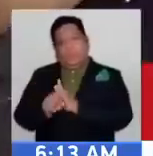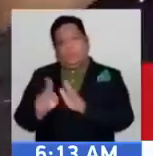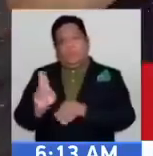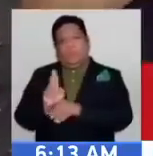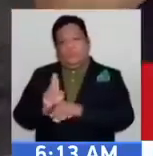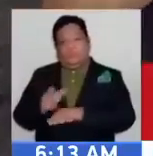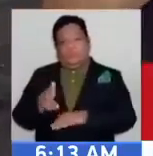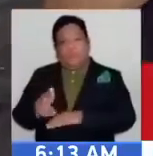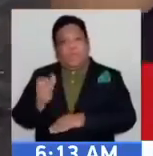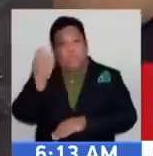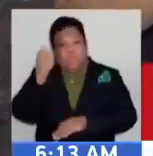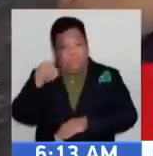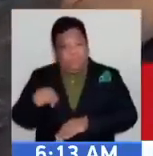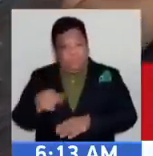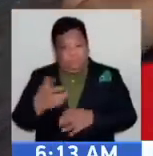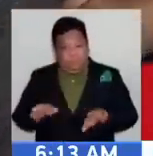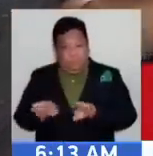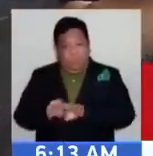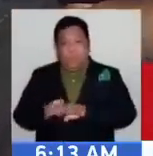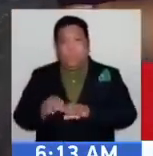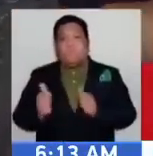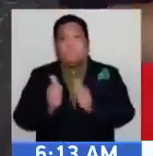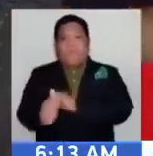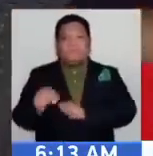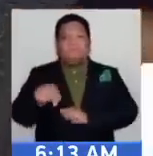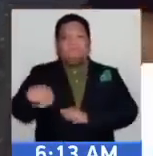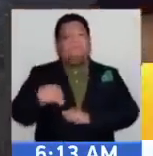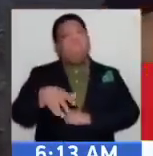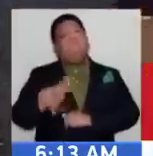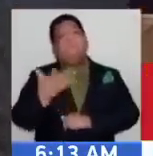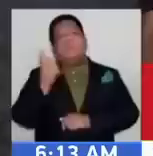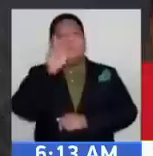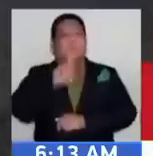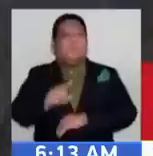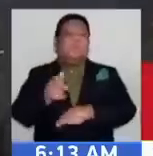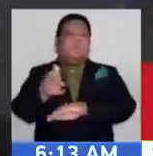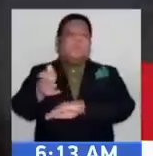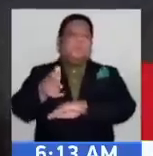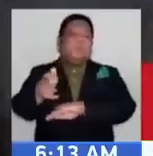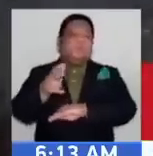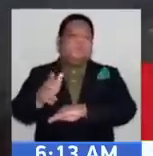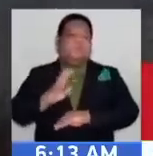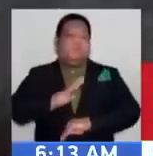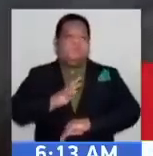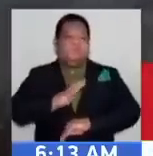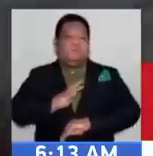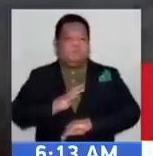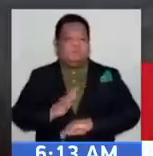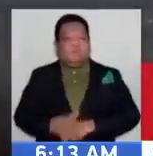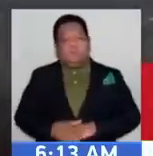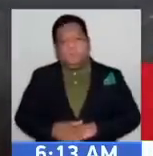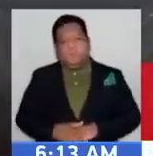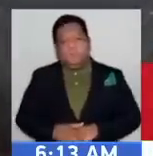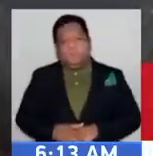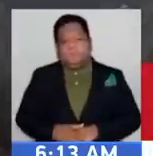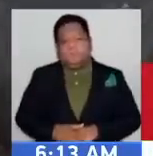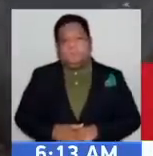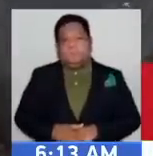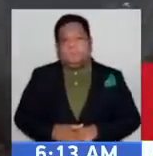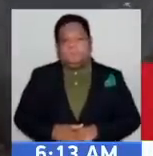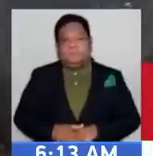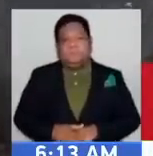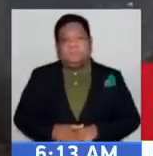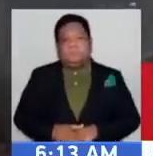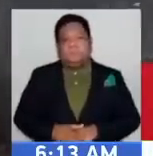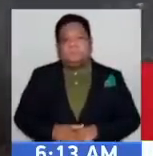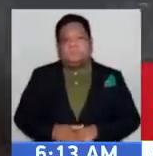bahagi, bumibilis naman na yung traffic flow at nagiging maluwag naman na yung kalsada. May nakapaskil po dito